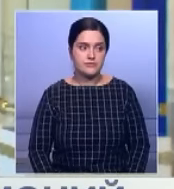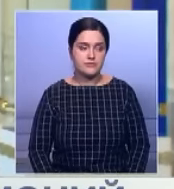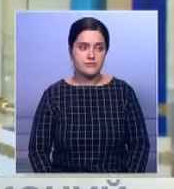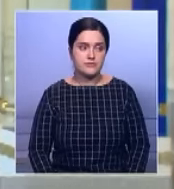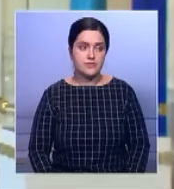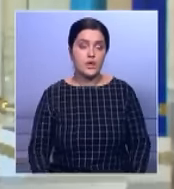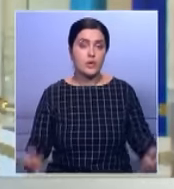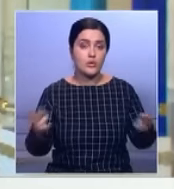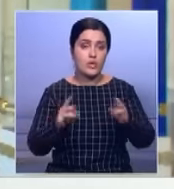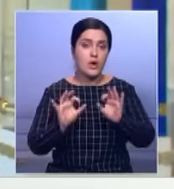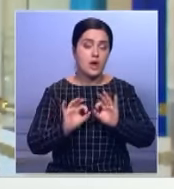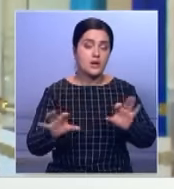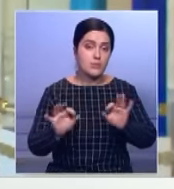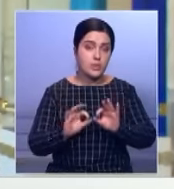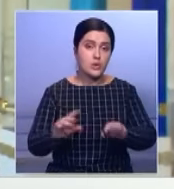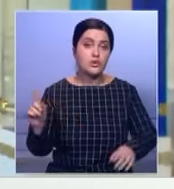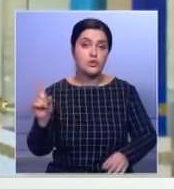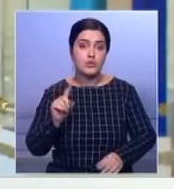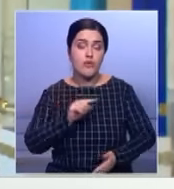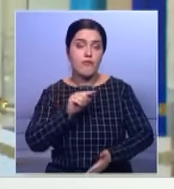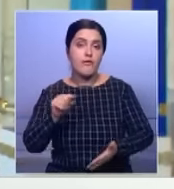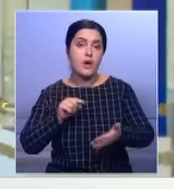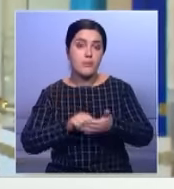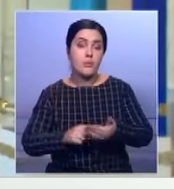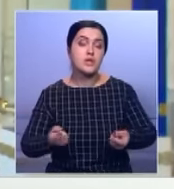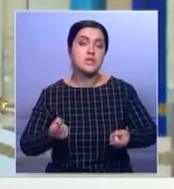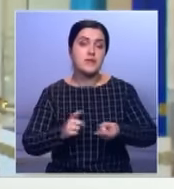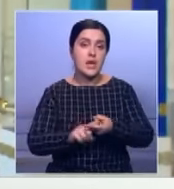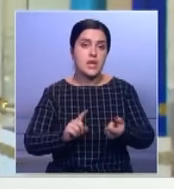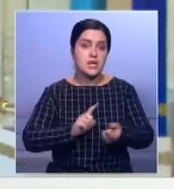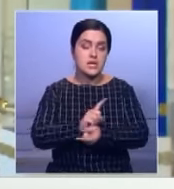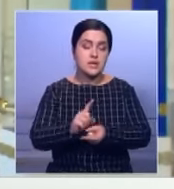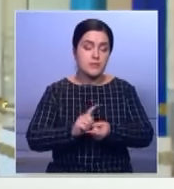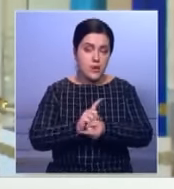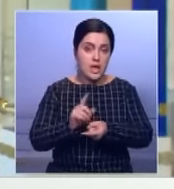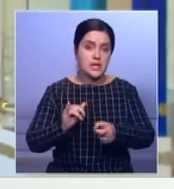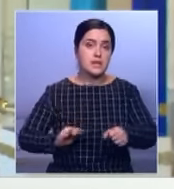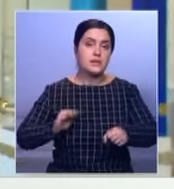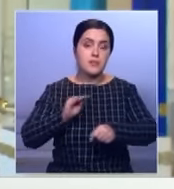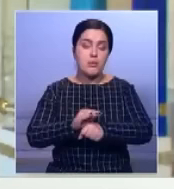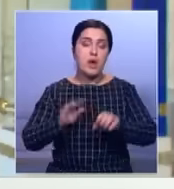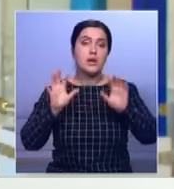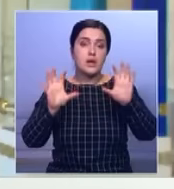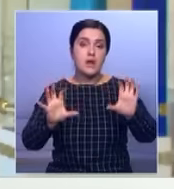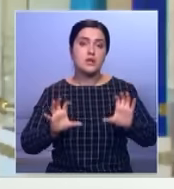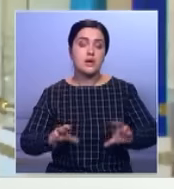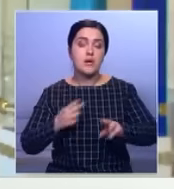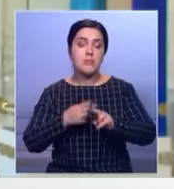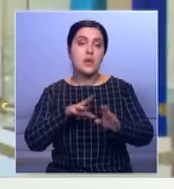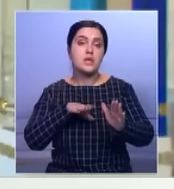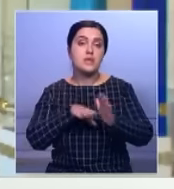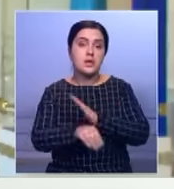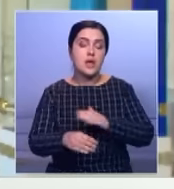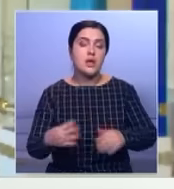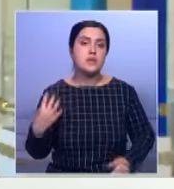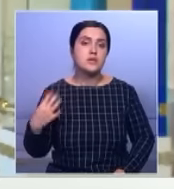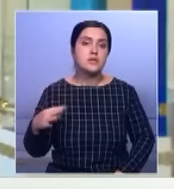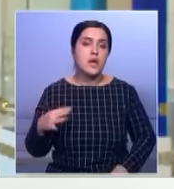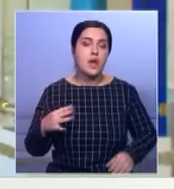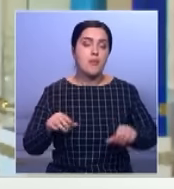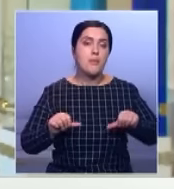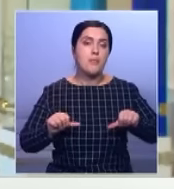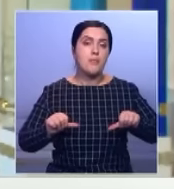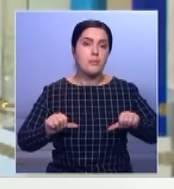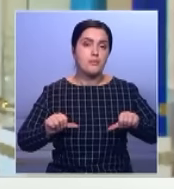Надо отметить, что вопросы, связанные с изменениями и дополнениями в Конституцию, она затрагивает порядка 40